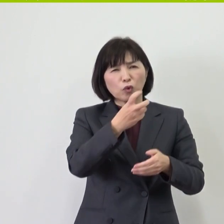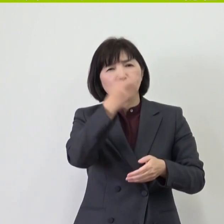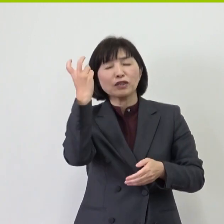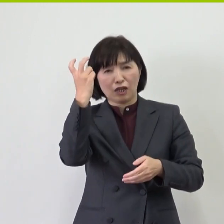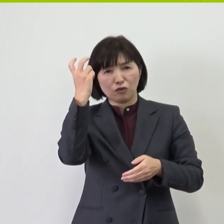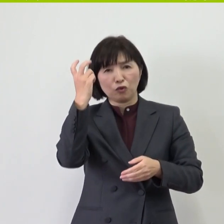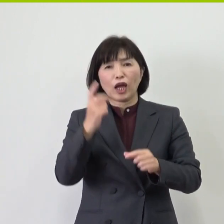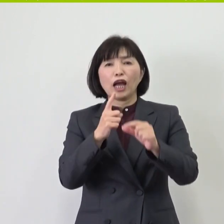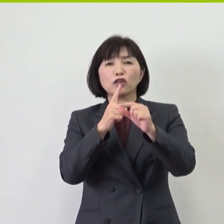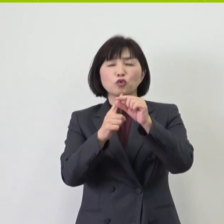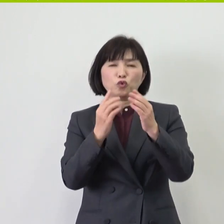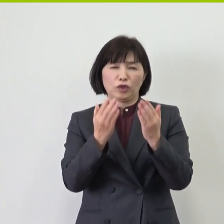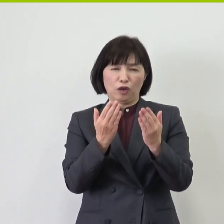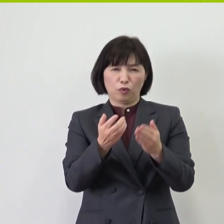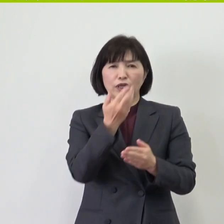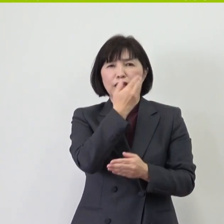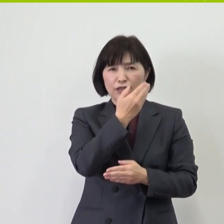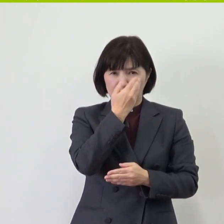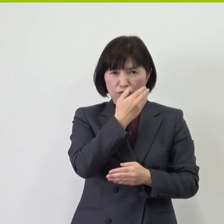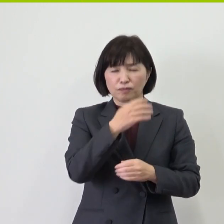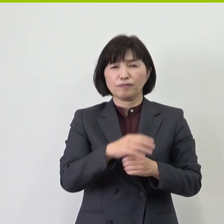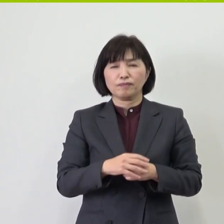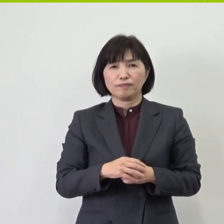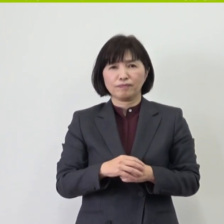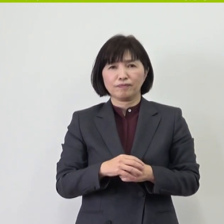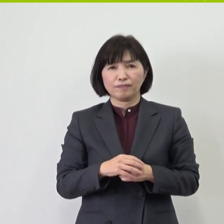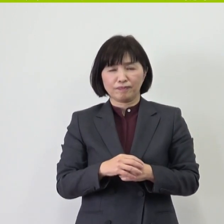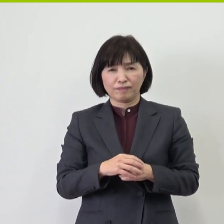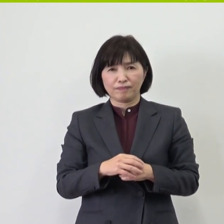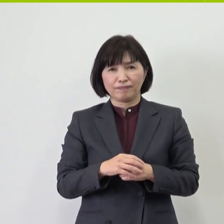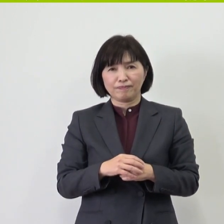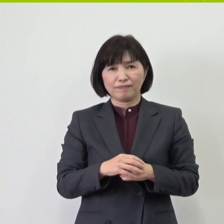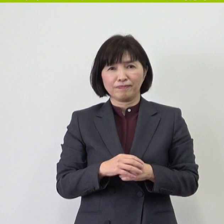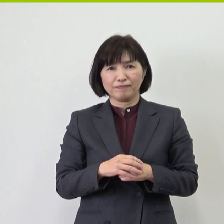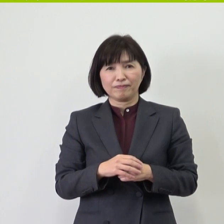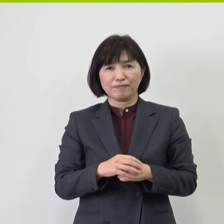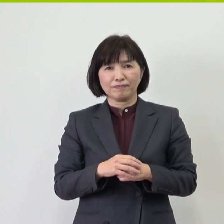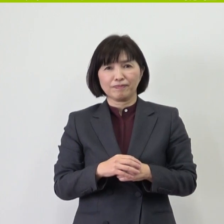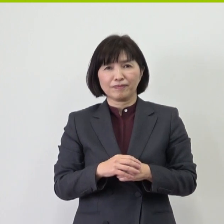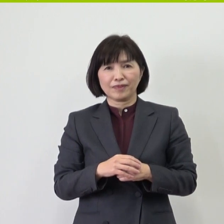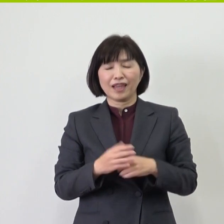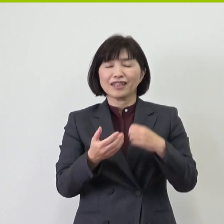、そこにぜひ、皆さんの生徒さんもです